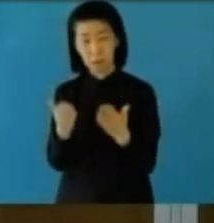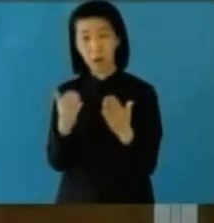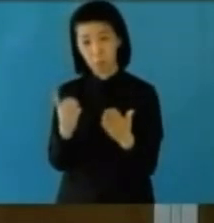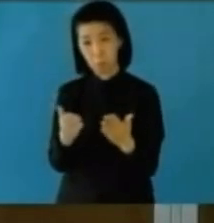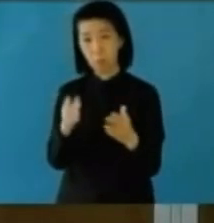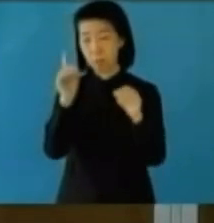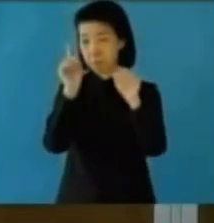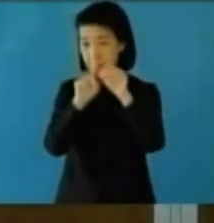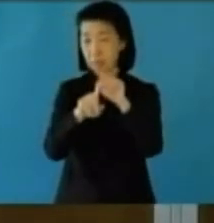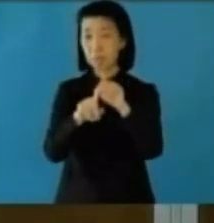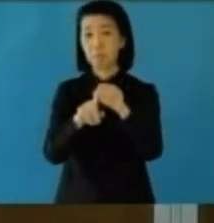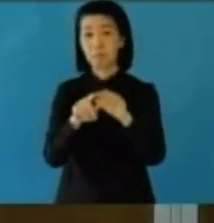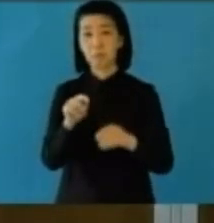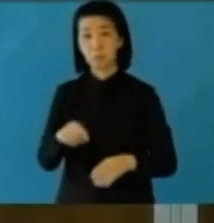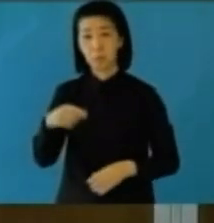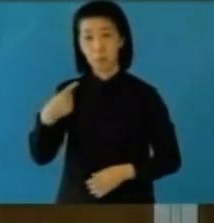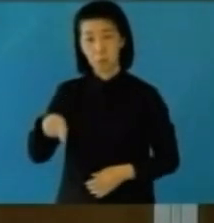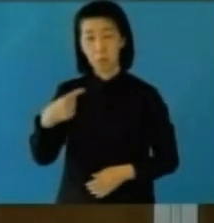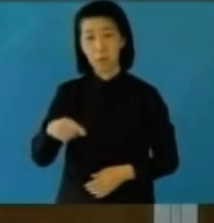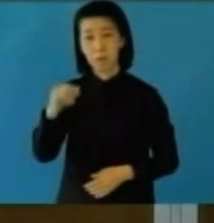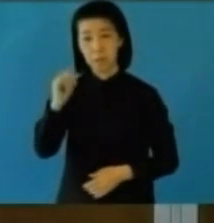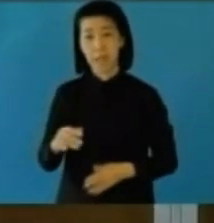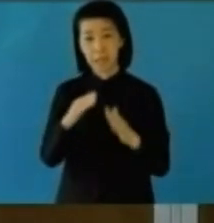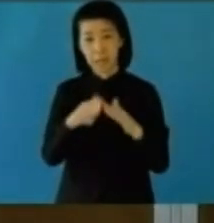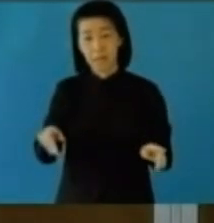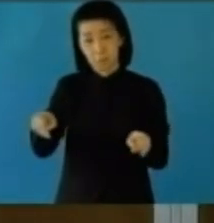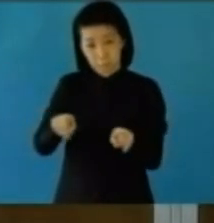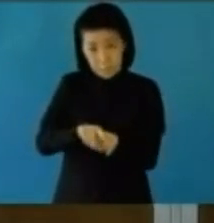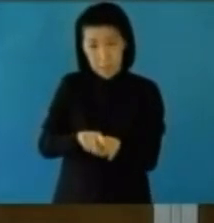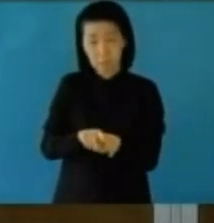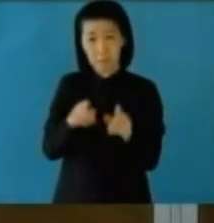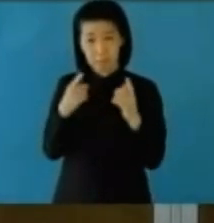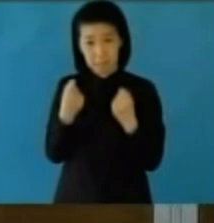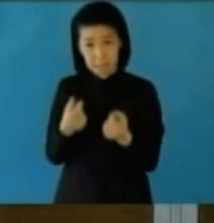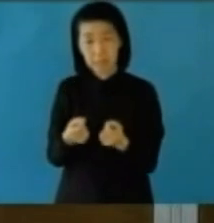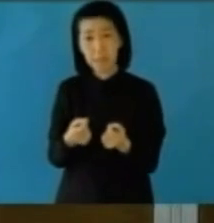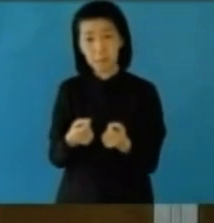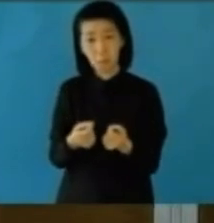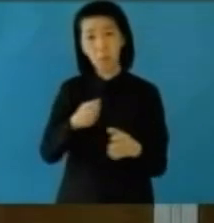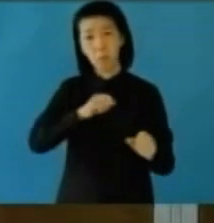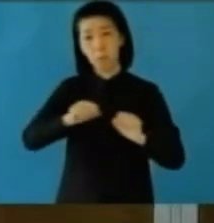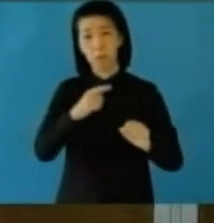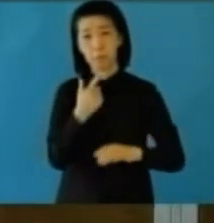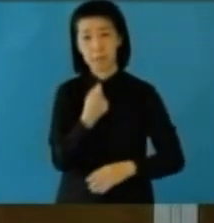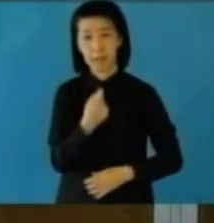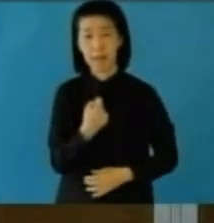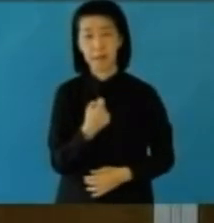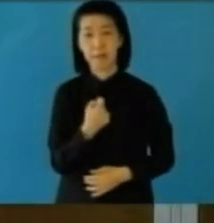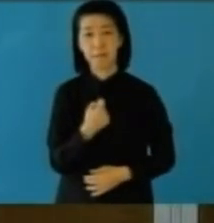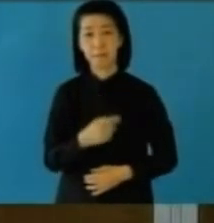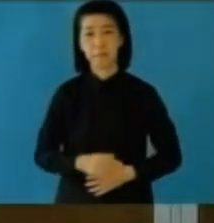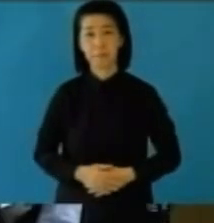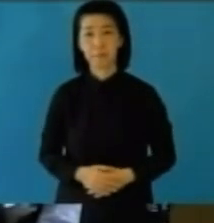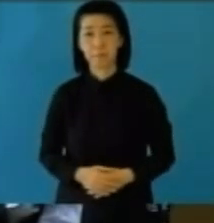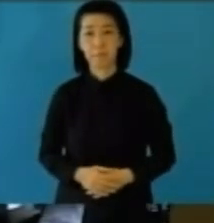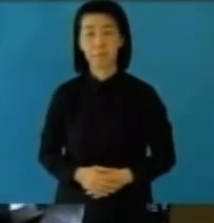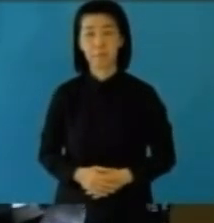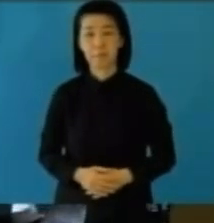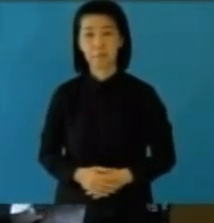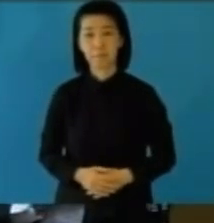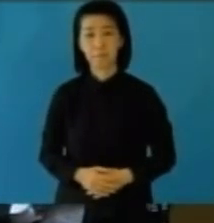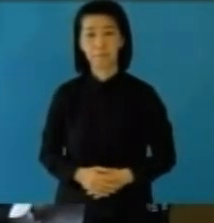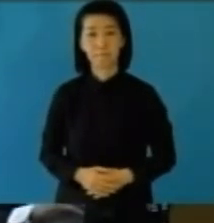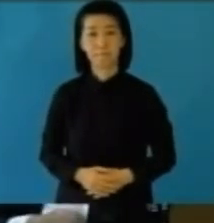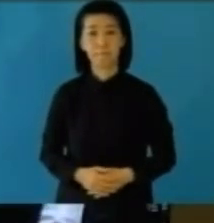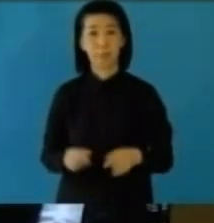について、教育委員会と一緒にしっかりとこういったことに取り組んでいきたいというふうに考えております。 長田康